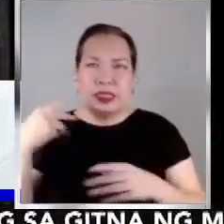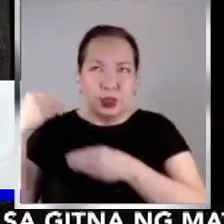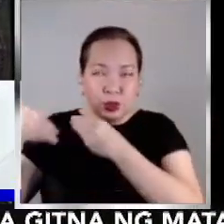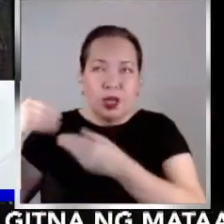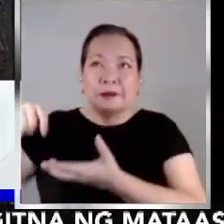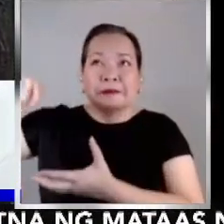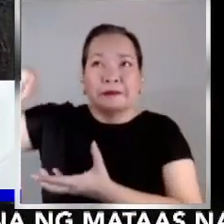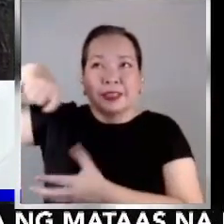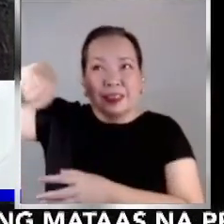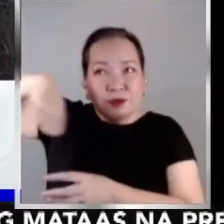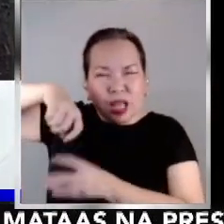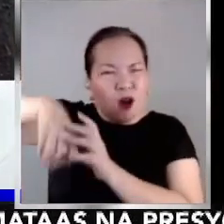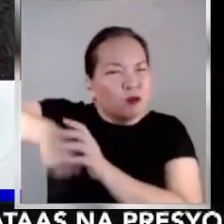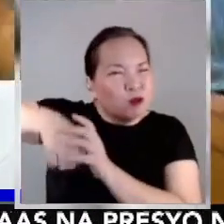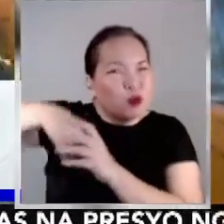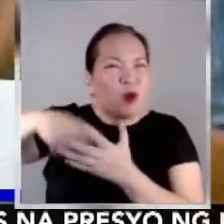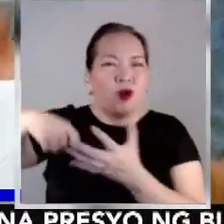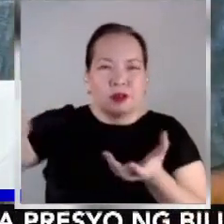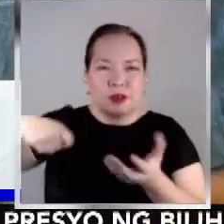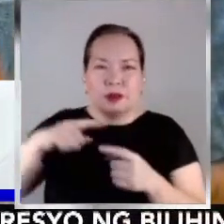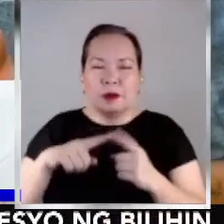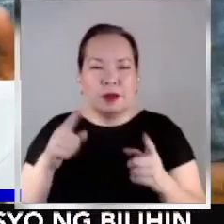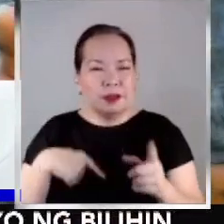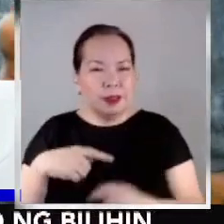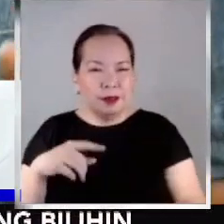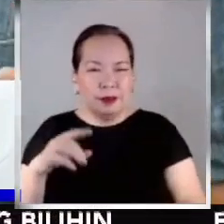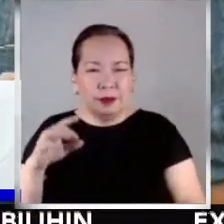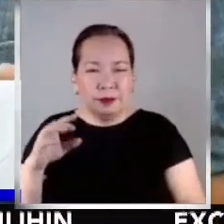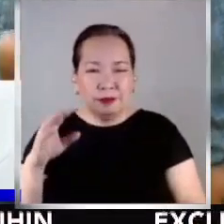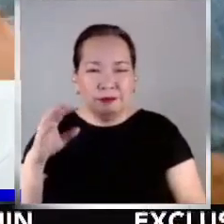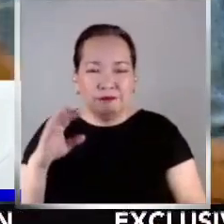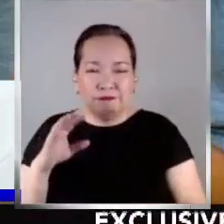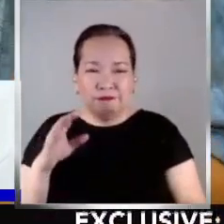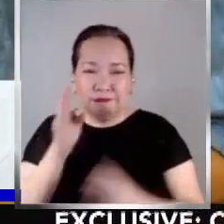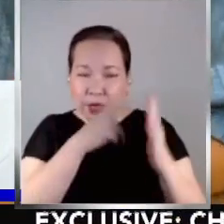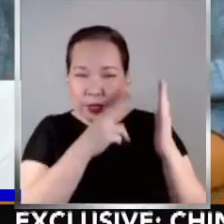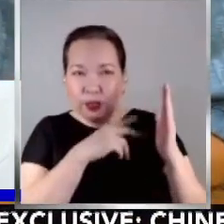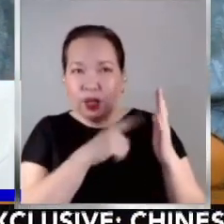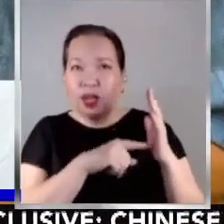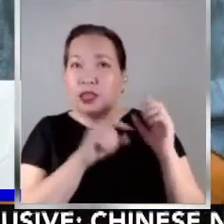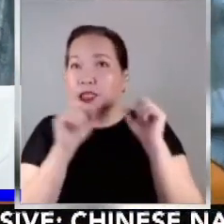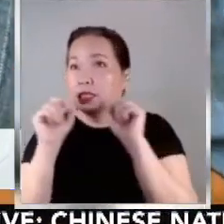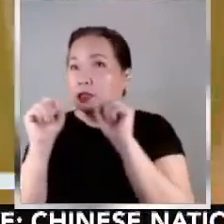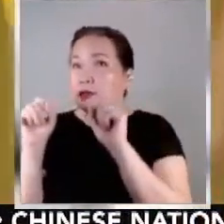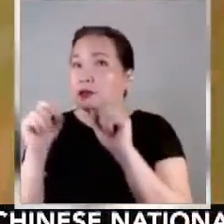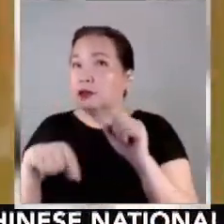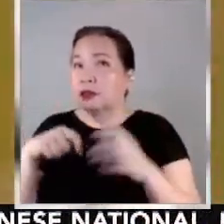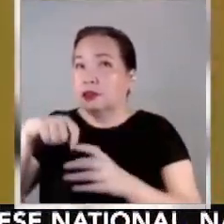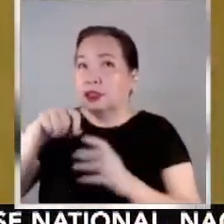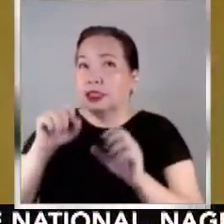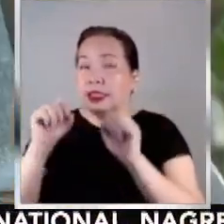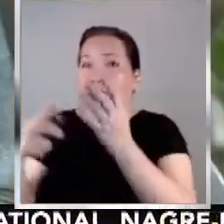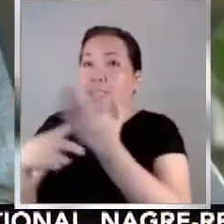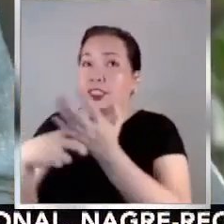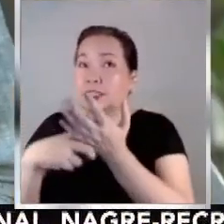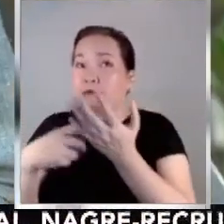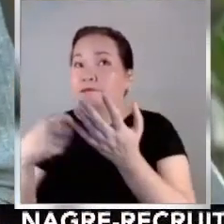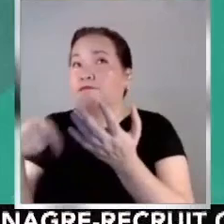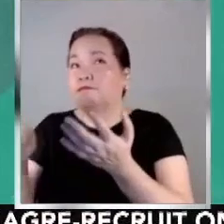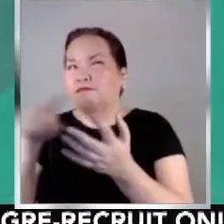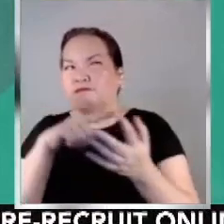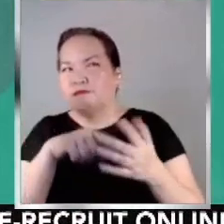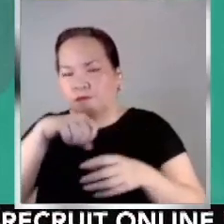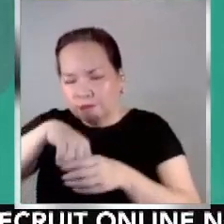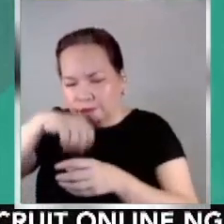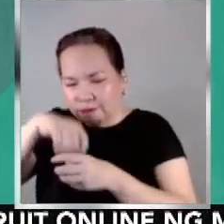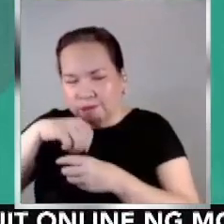ng Flemish painter na si John van Eyck. Nagbenta siya ng mga tickets at ni-raffle niya ang isa sa mga gawa ng kanyang asawa. May iba't ibang paraan ng pagbunot sa mga